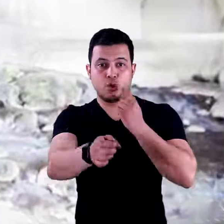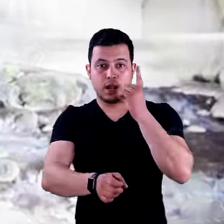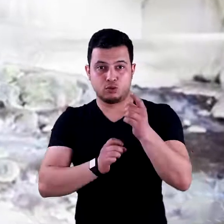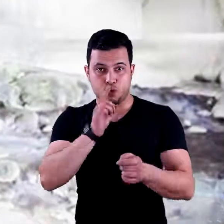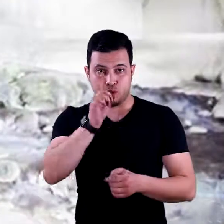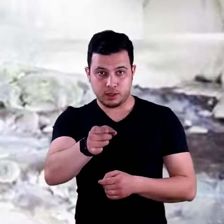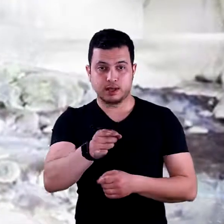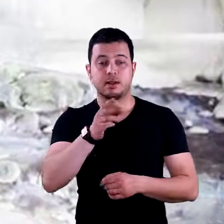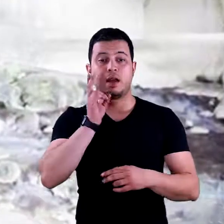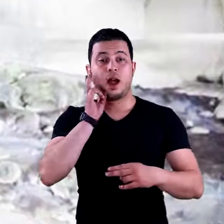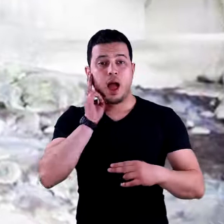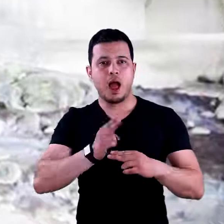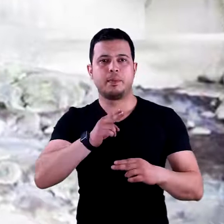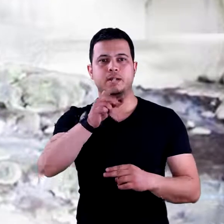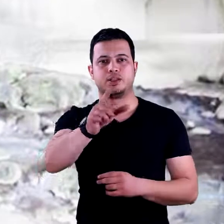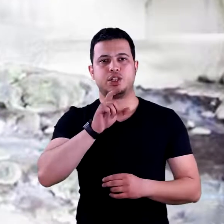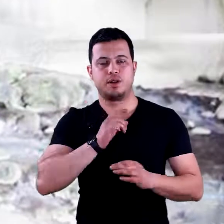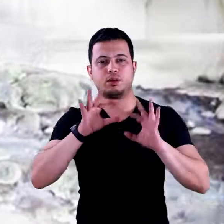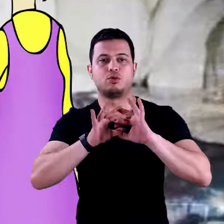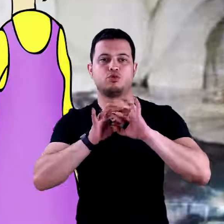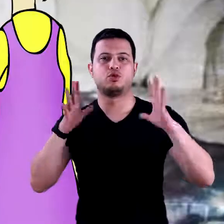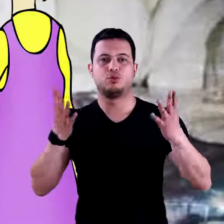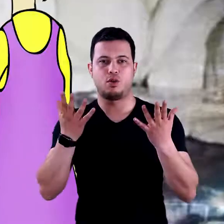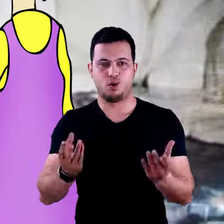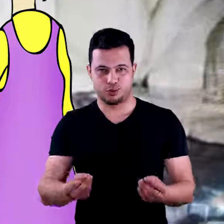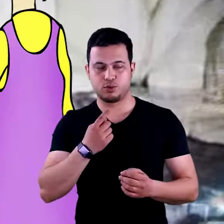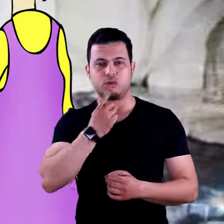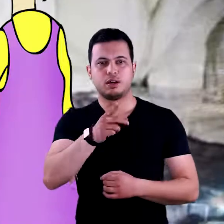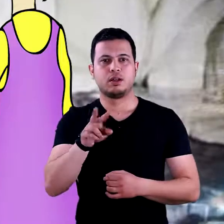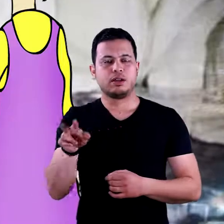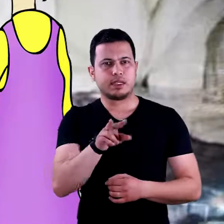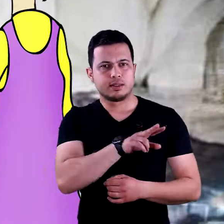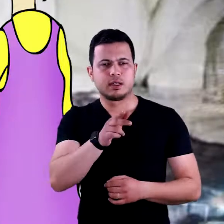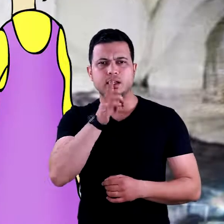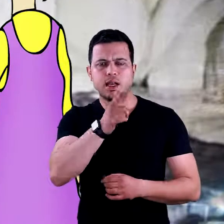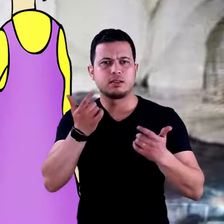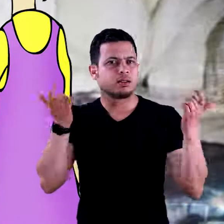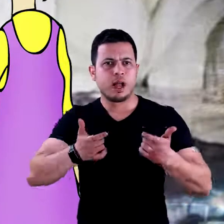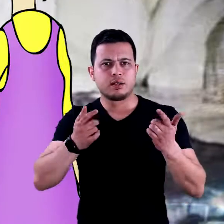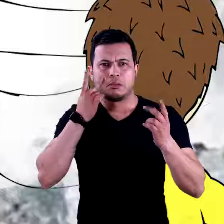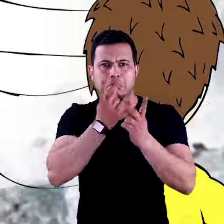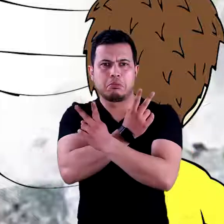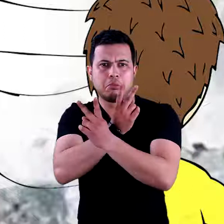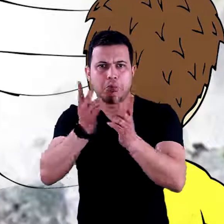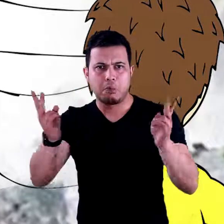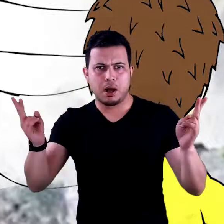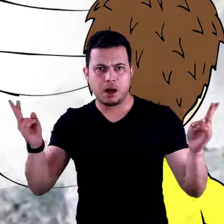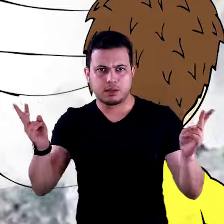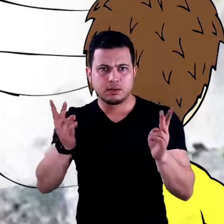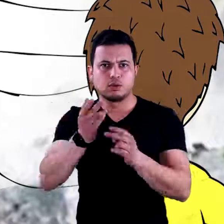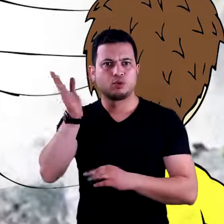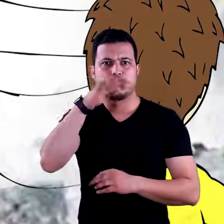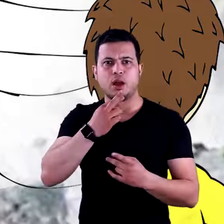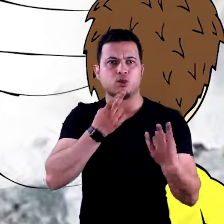sorular hemencecik çözüle. İkisi de sesin geldiği yöne baktı. Bu kez